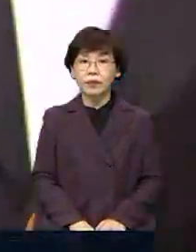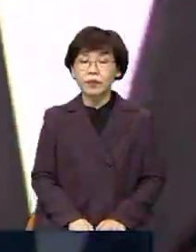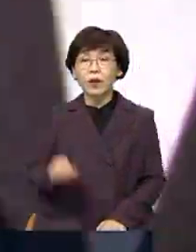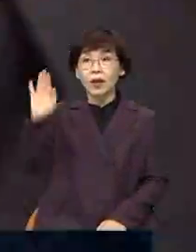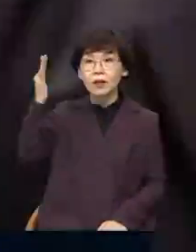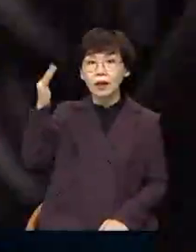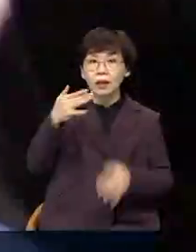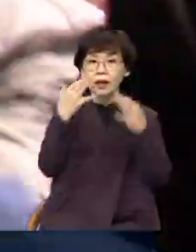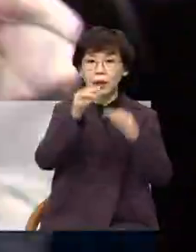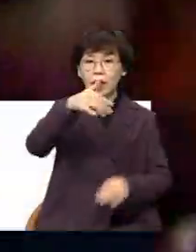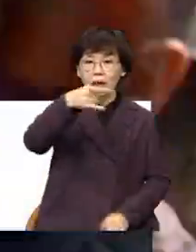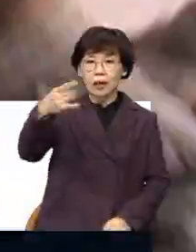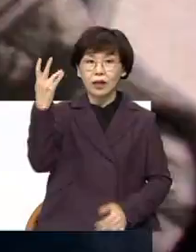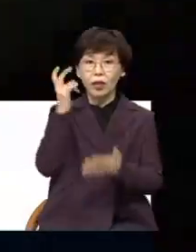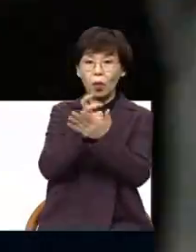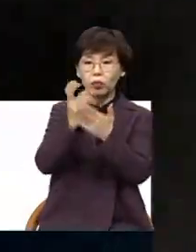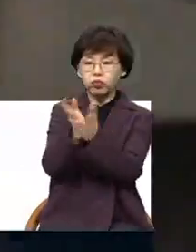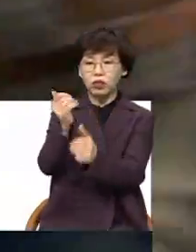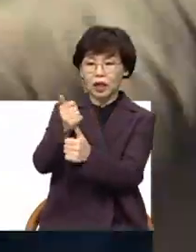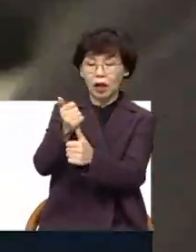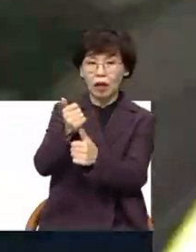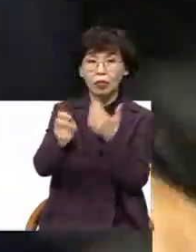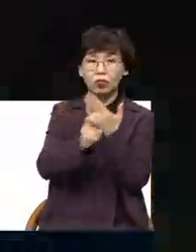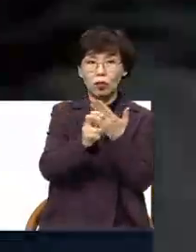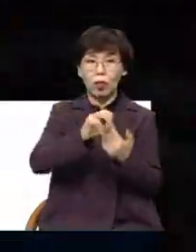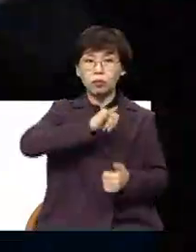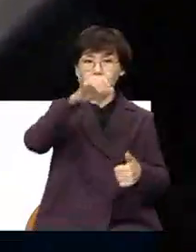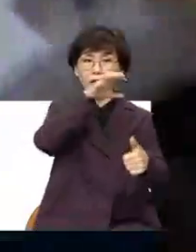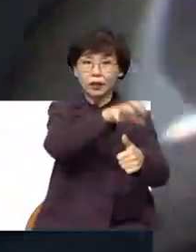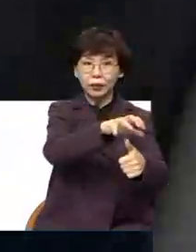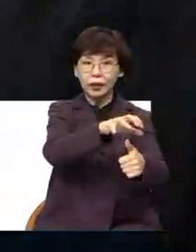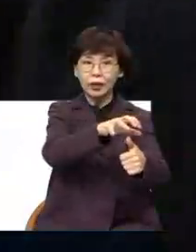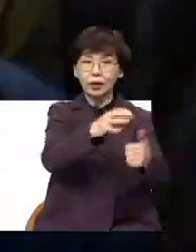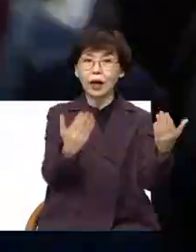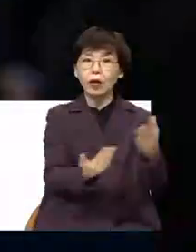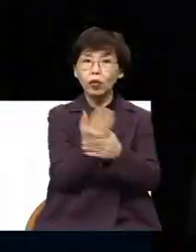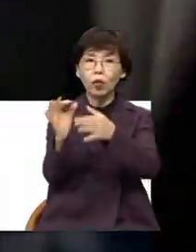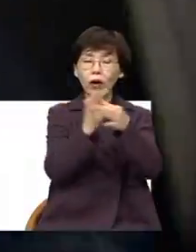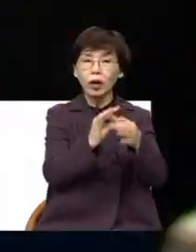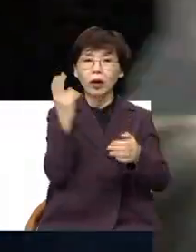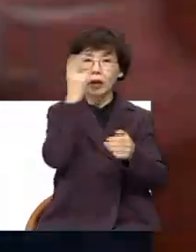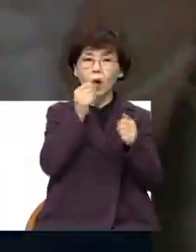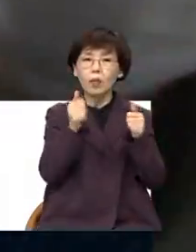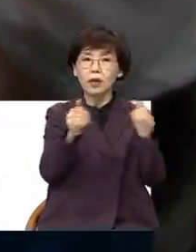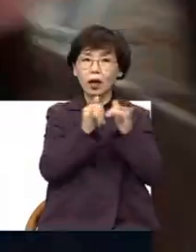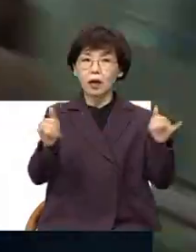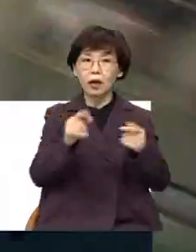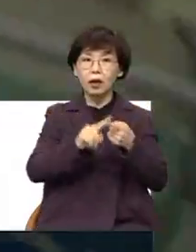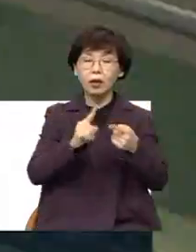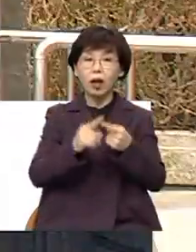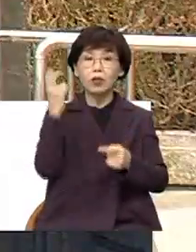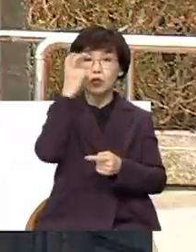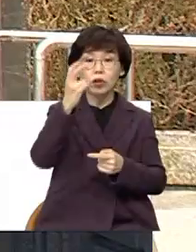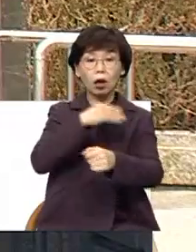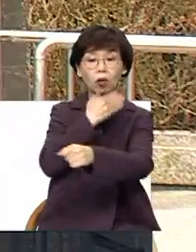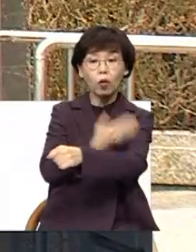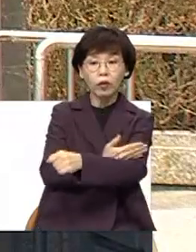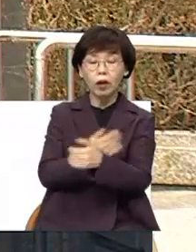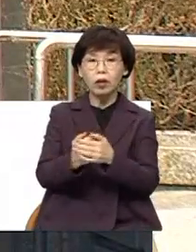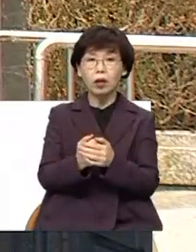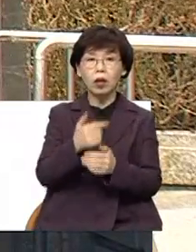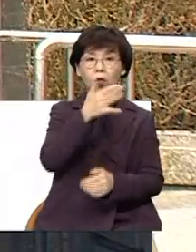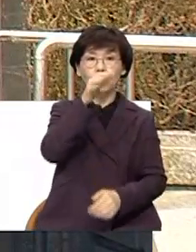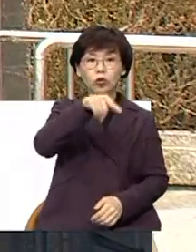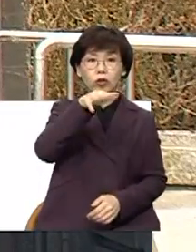최근 김학의 전 법무차관 불법 출국 금지 사건에 연루된 검사들에 대한 수사 관할권을 검찰이 공수처에 이첩했다가